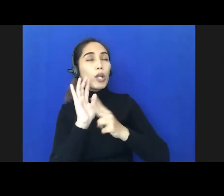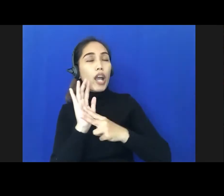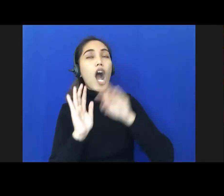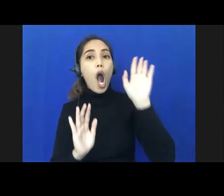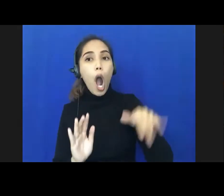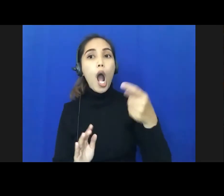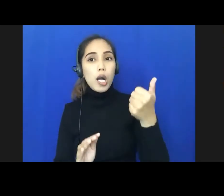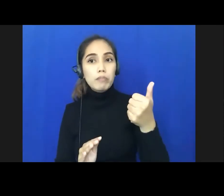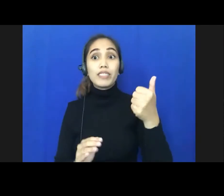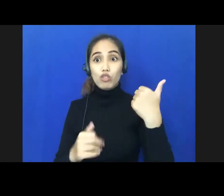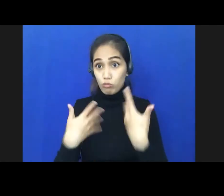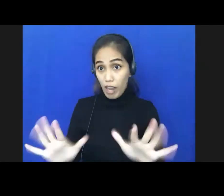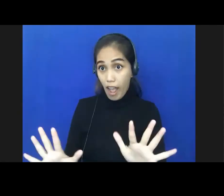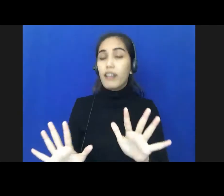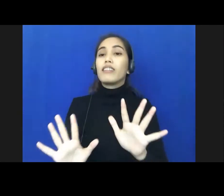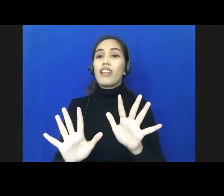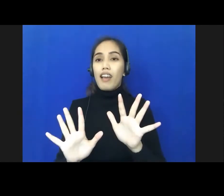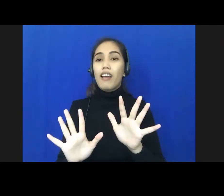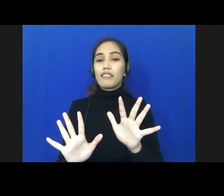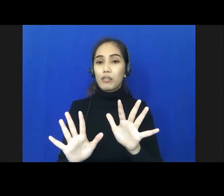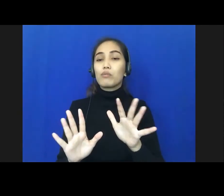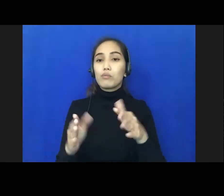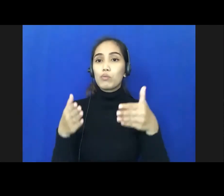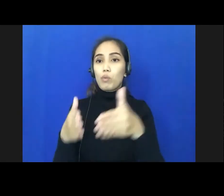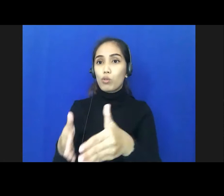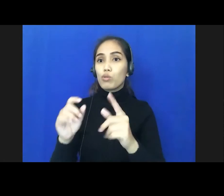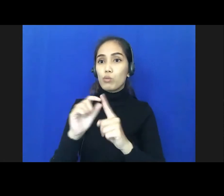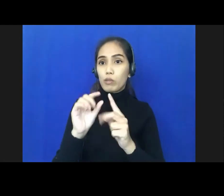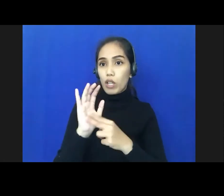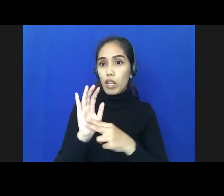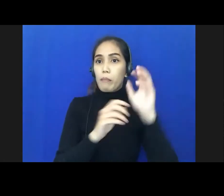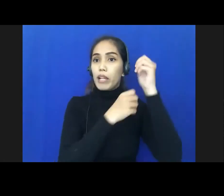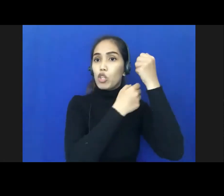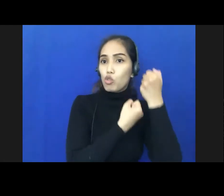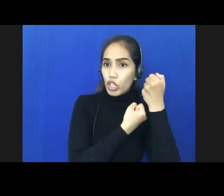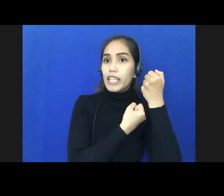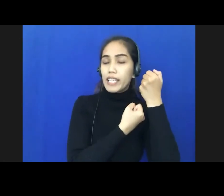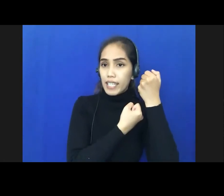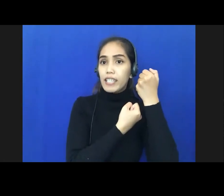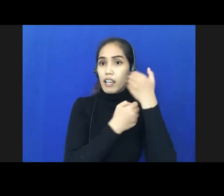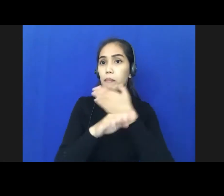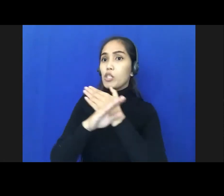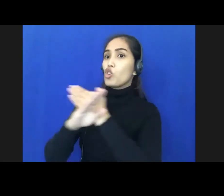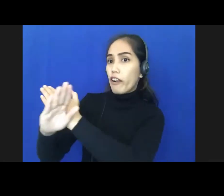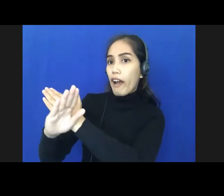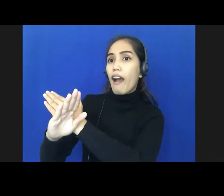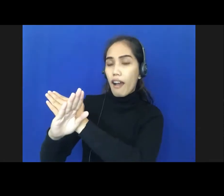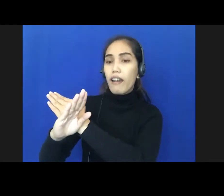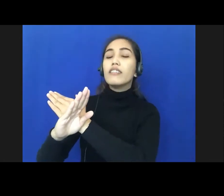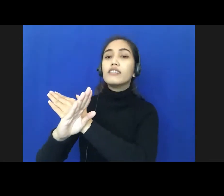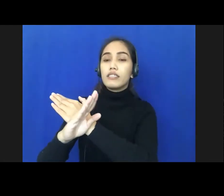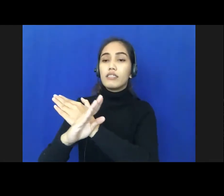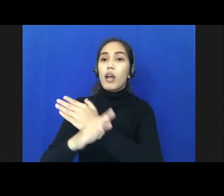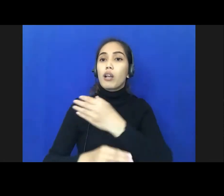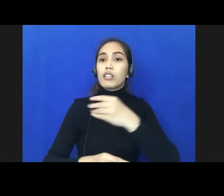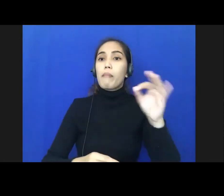pada kerangka kerja penanganan pneumonia, yaitu melindungi atau protect, mencegah atau prevent, dan mengobati